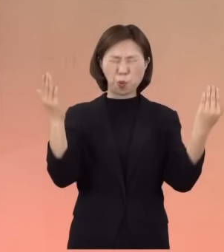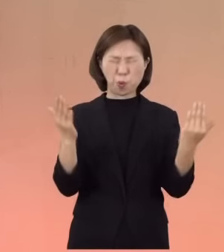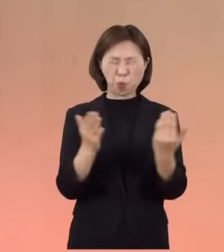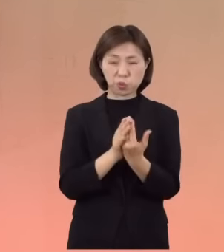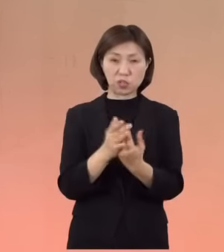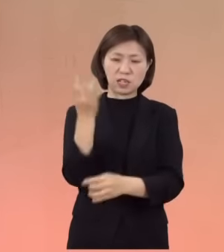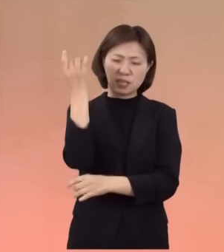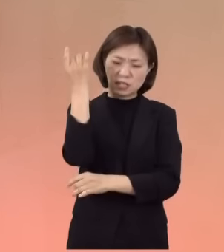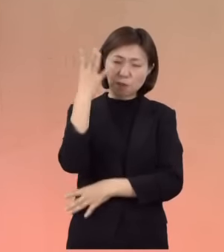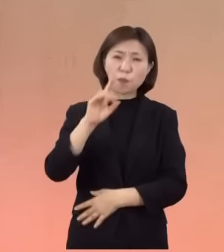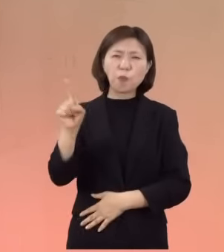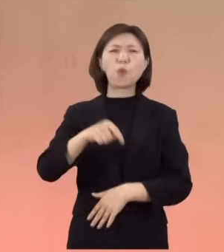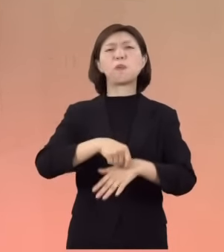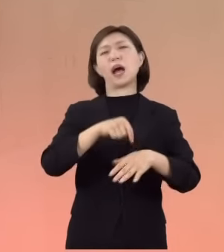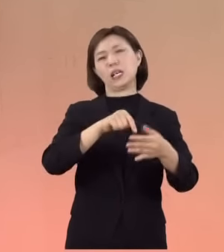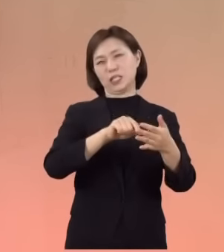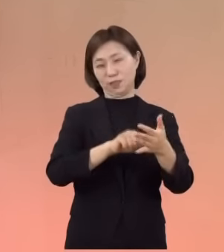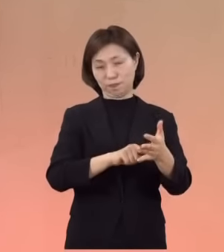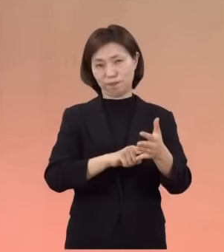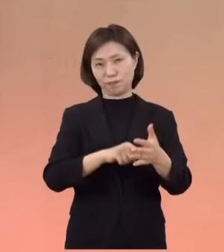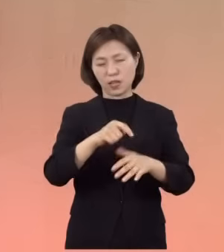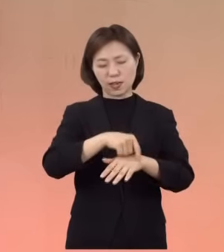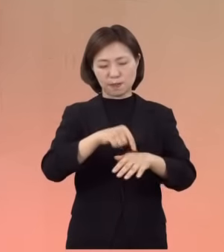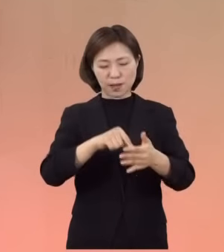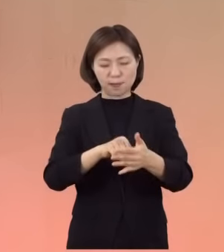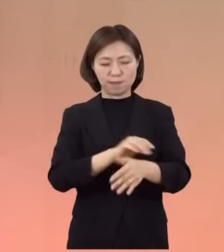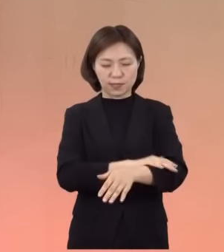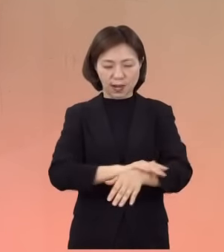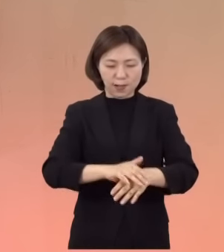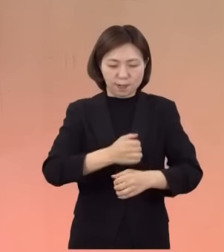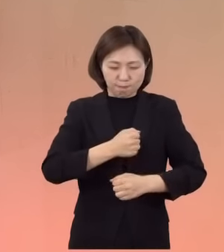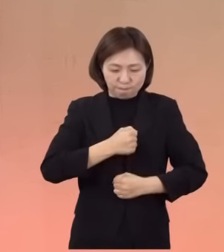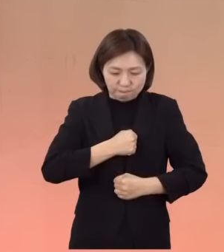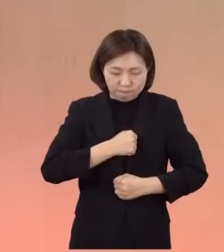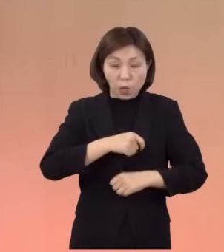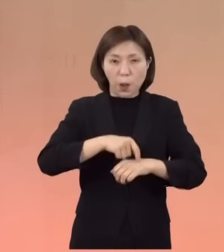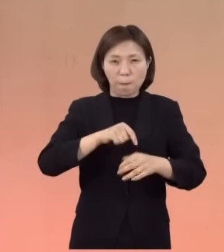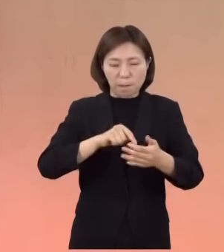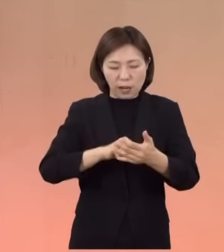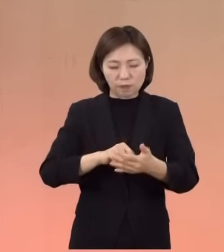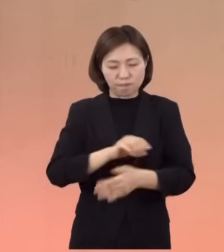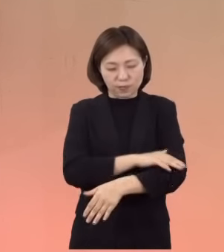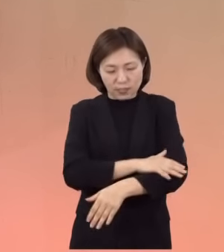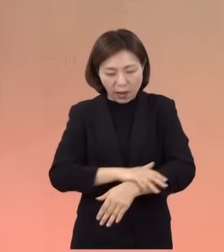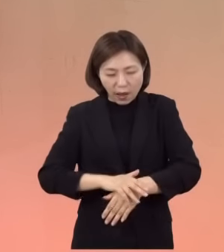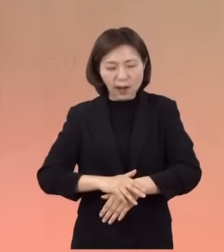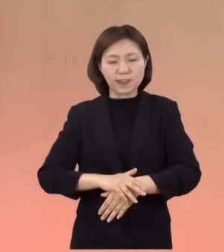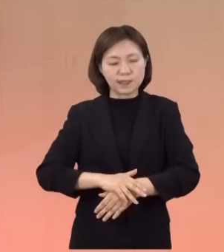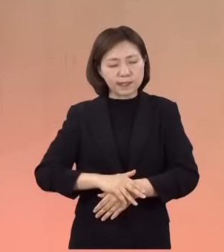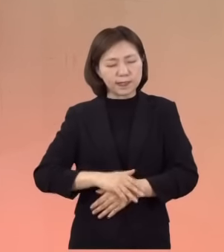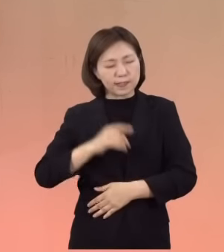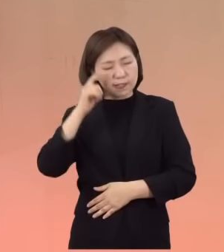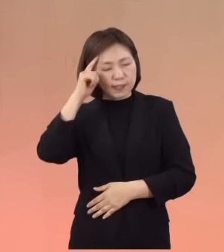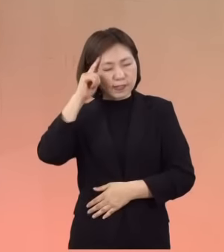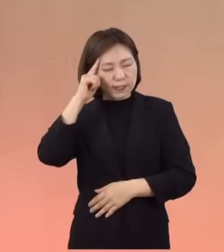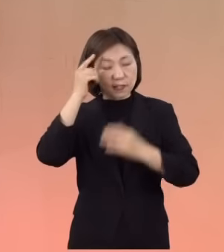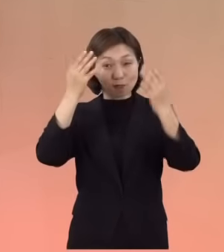마음 마음을 잘 닦고 마음을 잘 지키고 마음을 잘